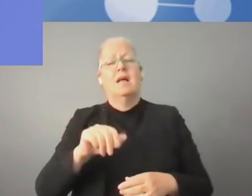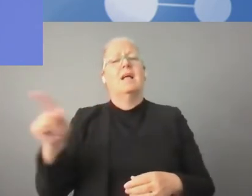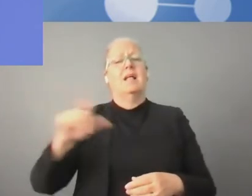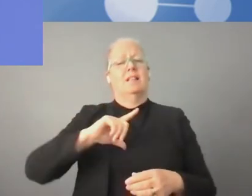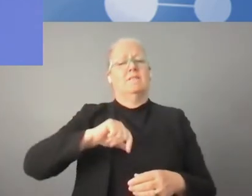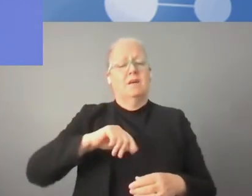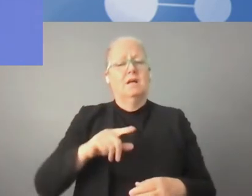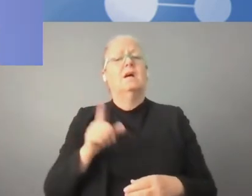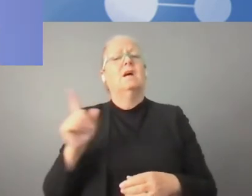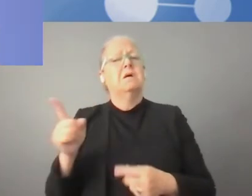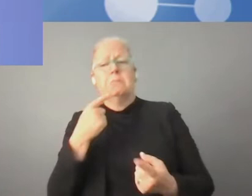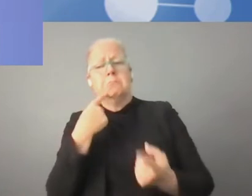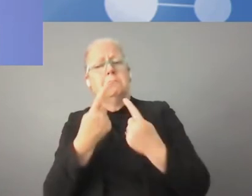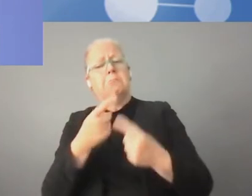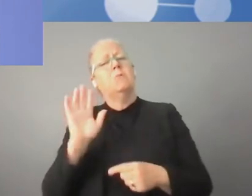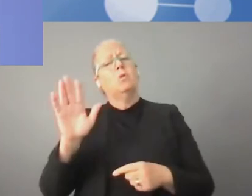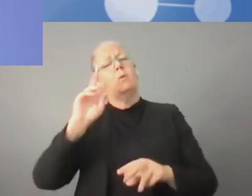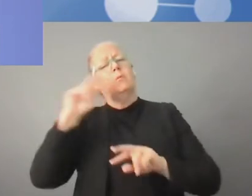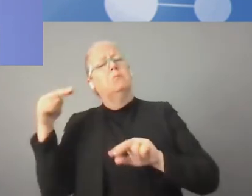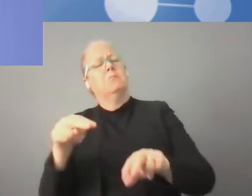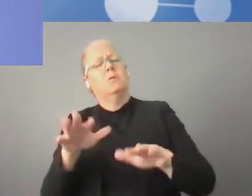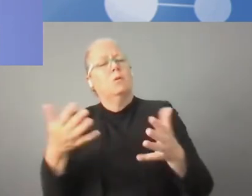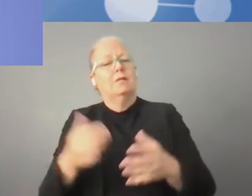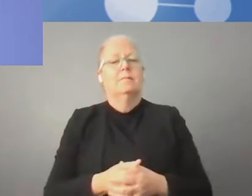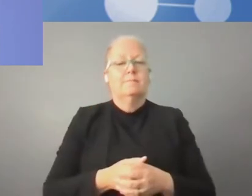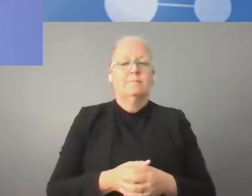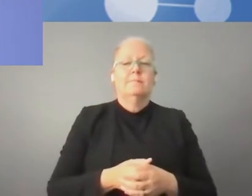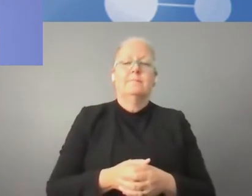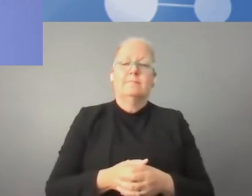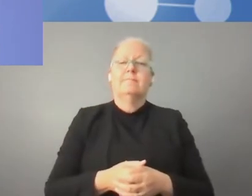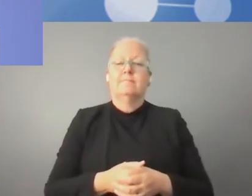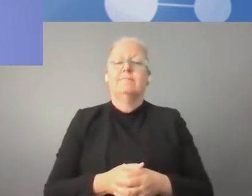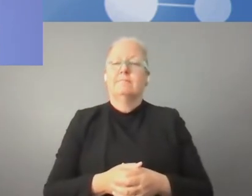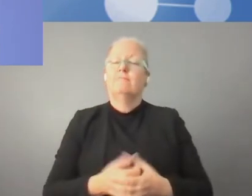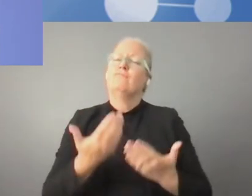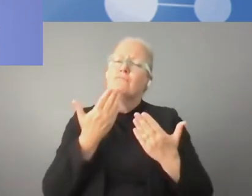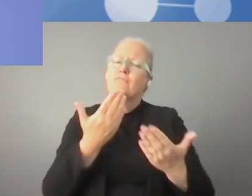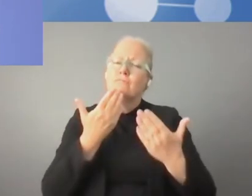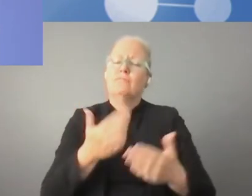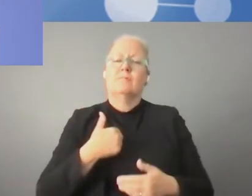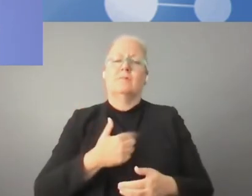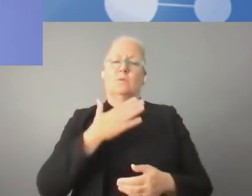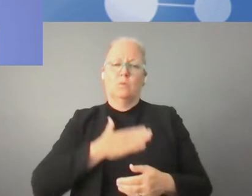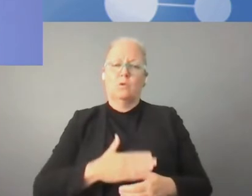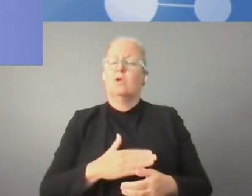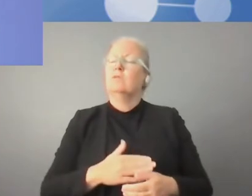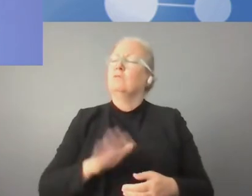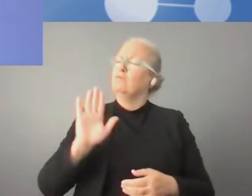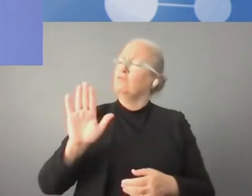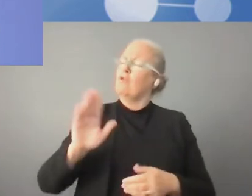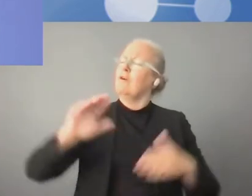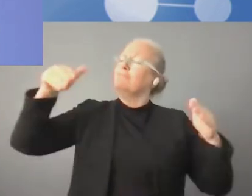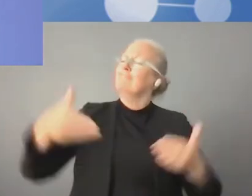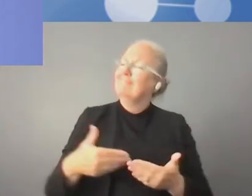Makarovs， 是拉脱维亚外交数字问题特使。下面请您发言。尊敬的主持